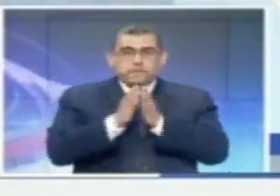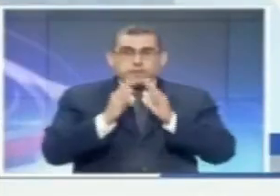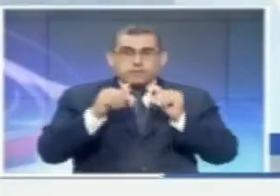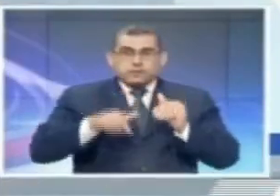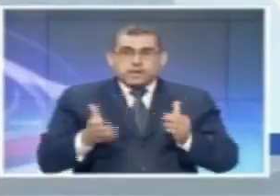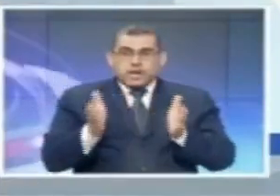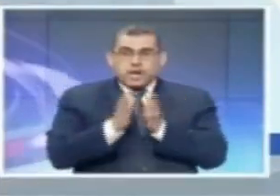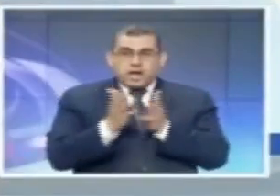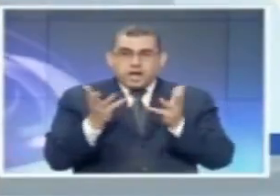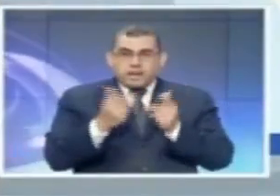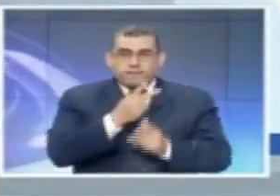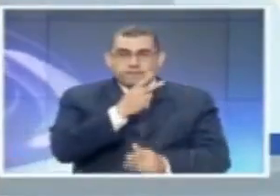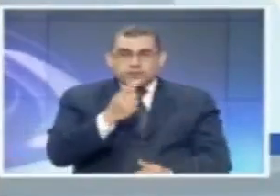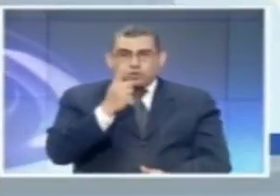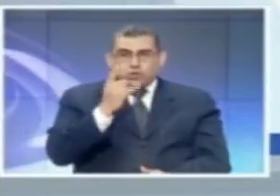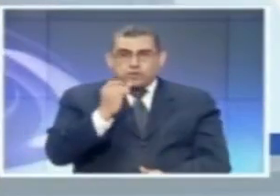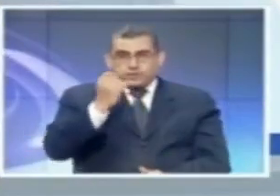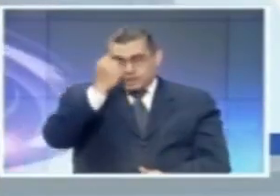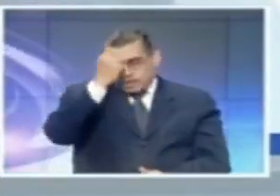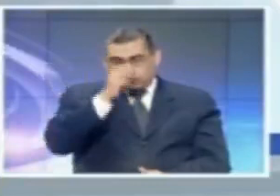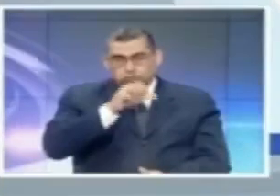إجمالي المتعافين من الفيروس إلى